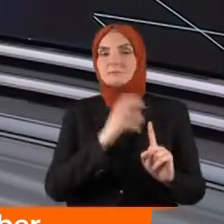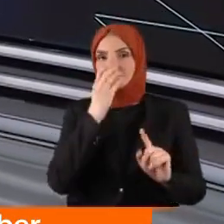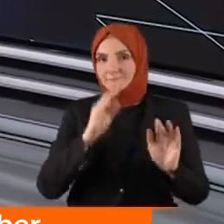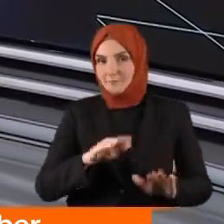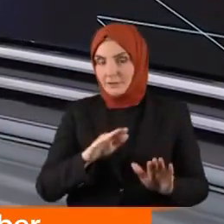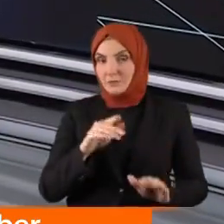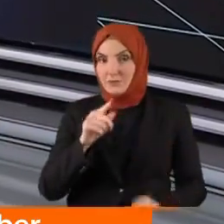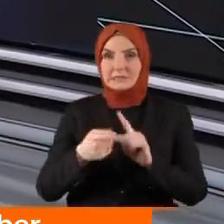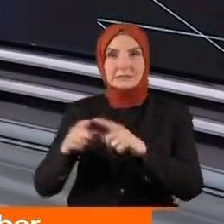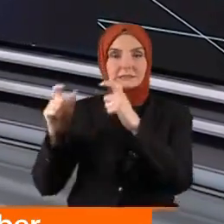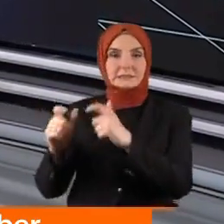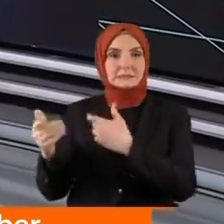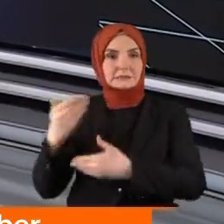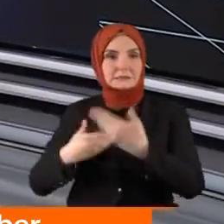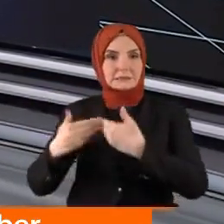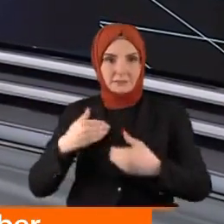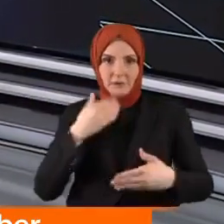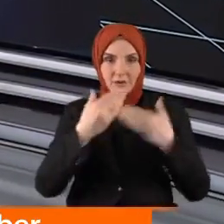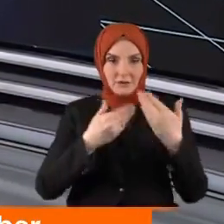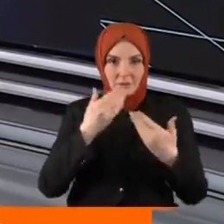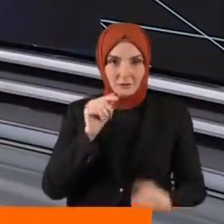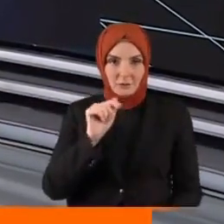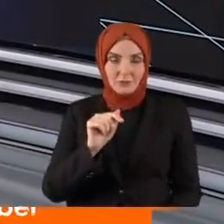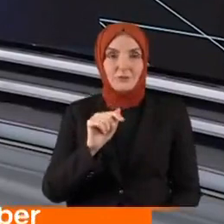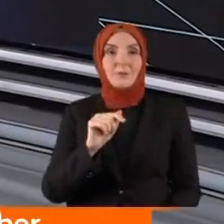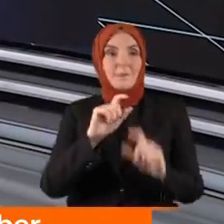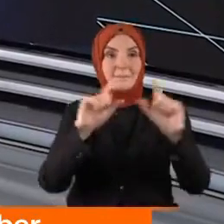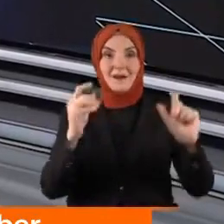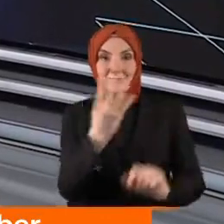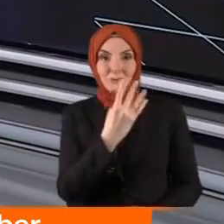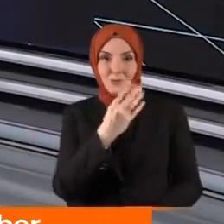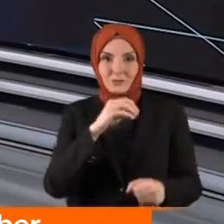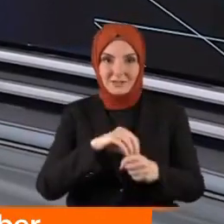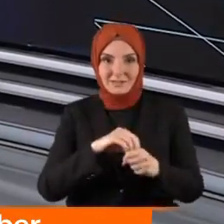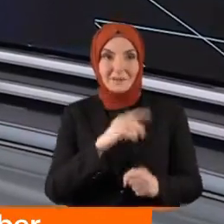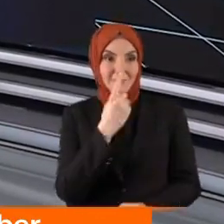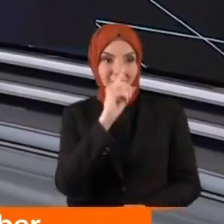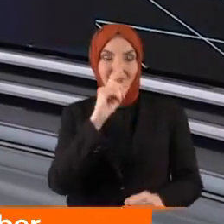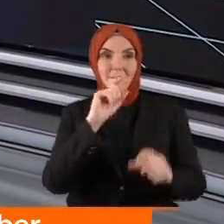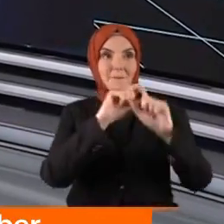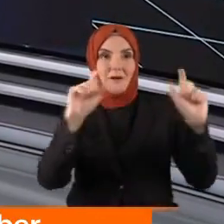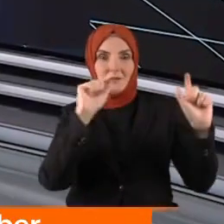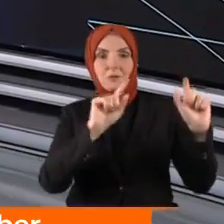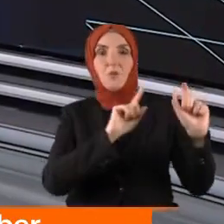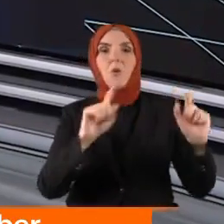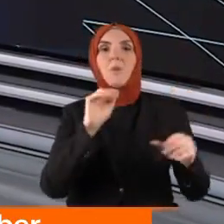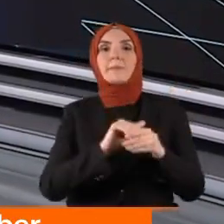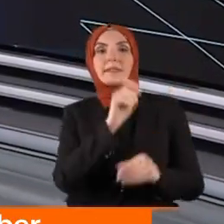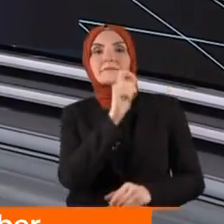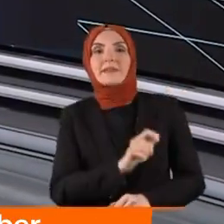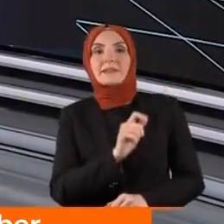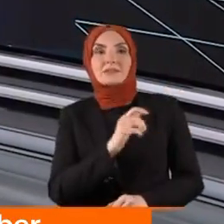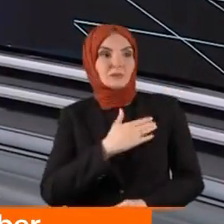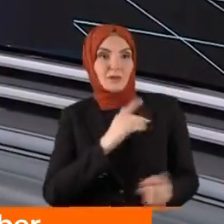göre her bir parti CHP'den onar vekil istiyor. İyi Parti ise ortak aday CHP'li olduğu için bu yükü paylaşmakta